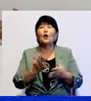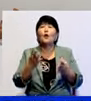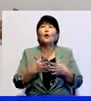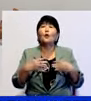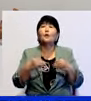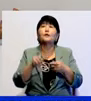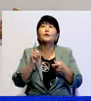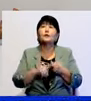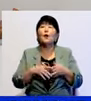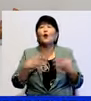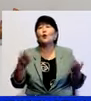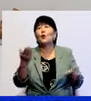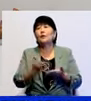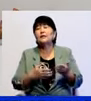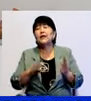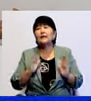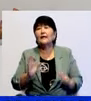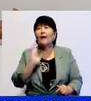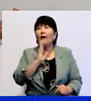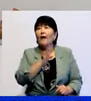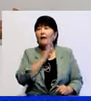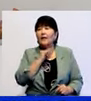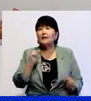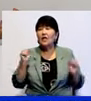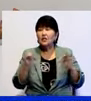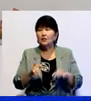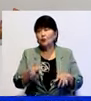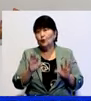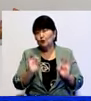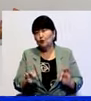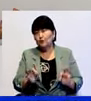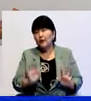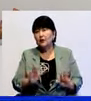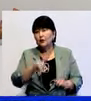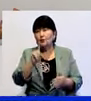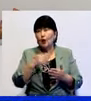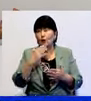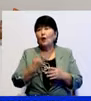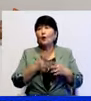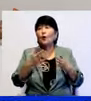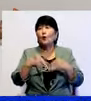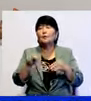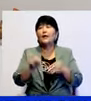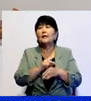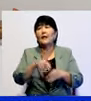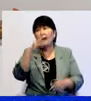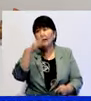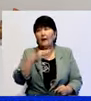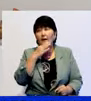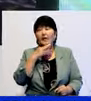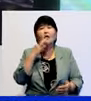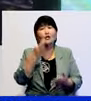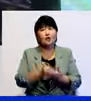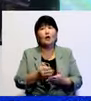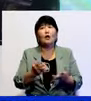Отбасына байланысты үлкен мәселелерге біз тек қана аналар жинаймыз. Сол дұрыс па деген сұрақ қойып жатыр. Отбасы тәрбиесіне әке де